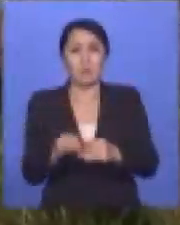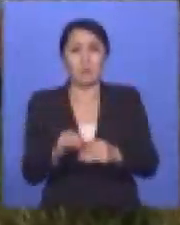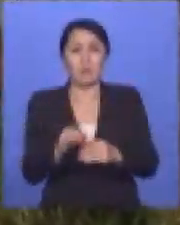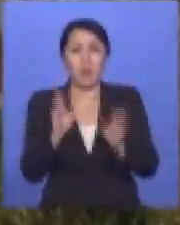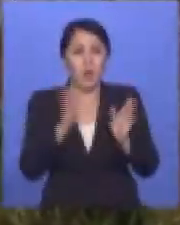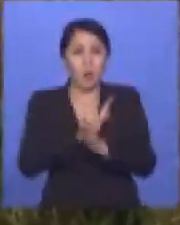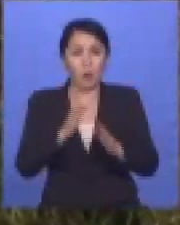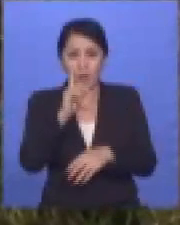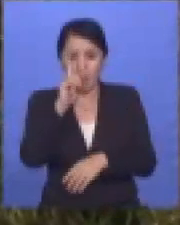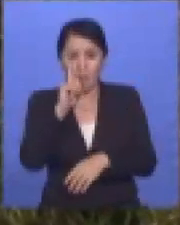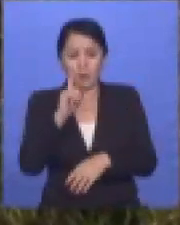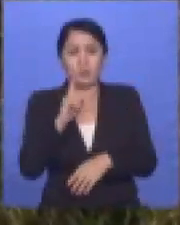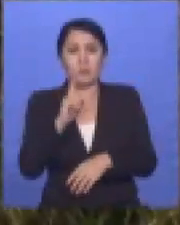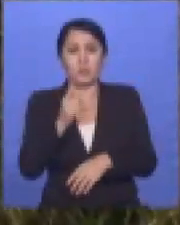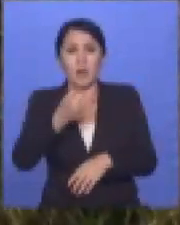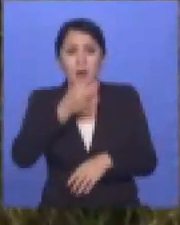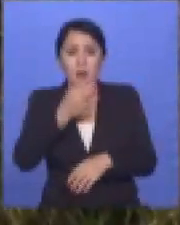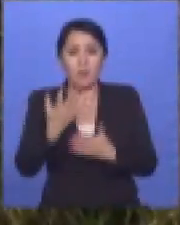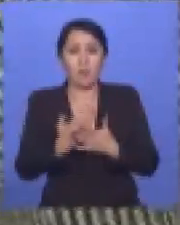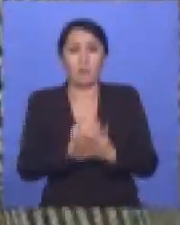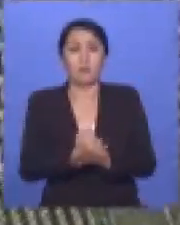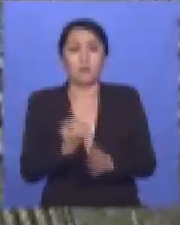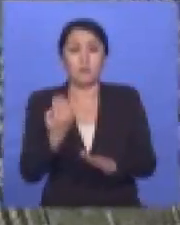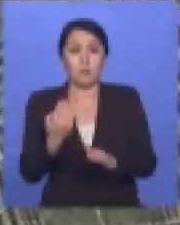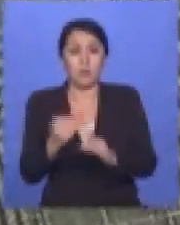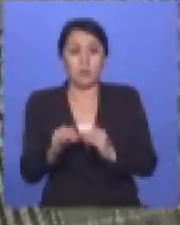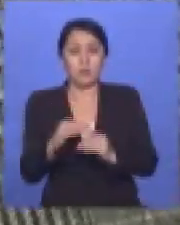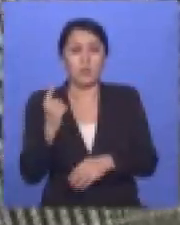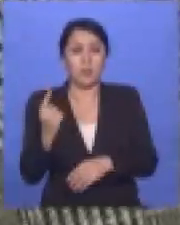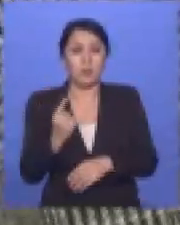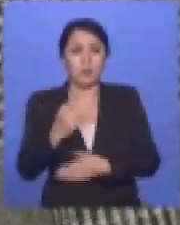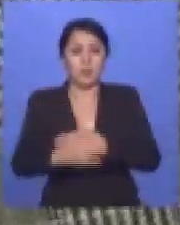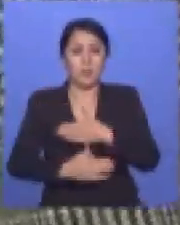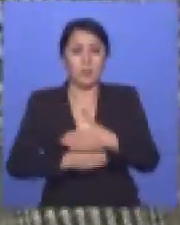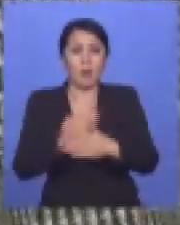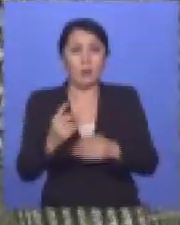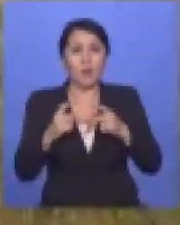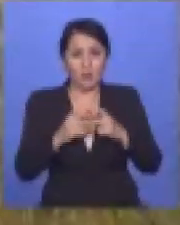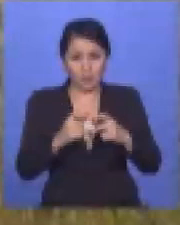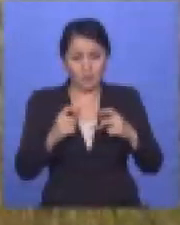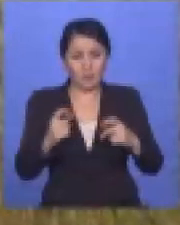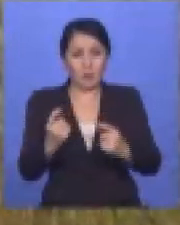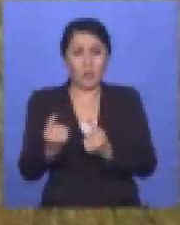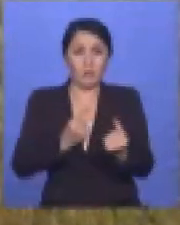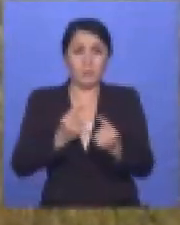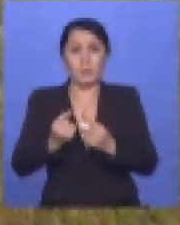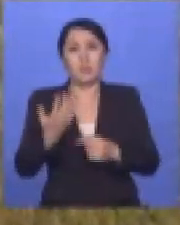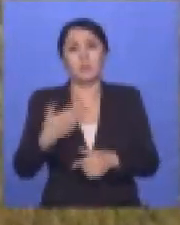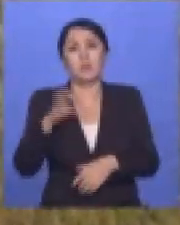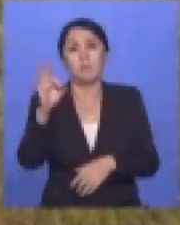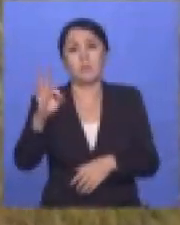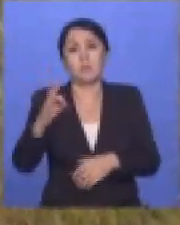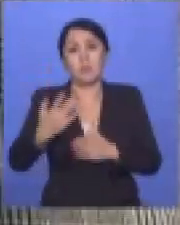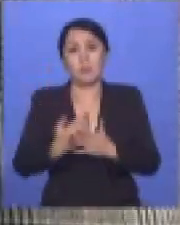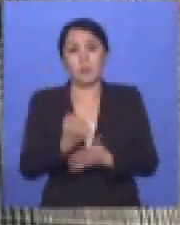Ауа райы қолайлы болғанда науқанды ертерек аяқтар едік дейді шаруа. Диқанның айтуынша, қазіргі уақытта егіннің тек 50%